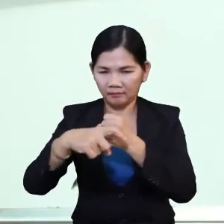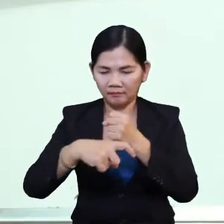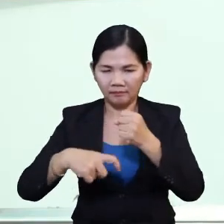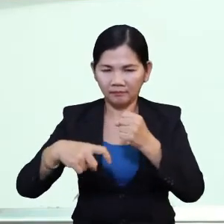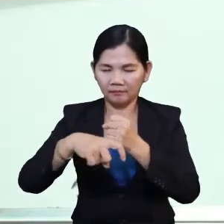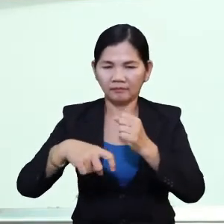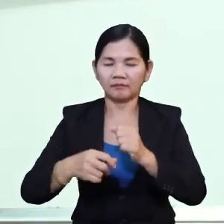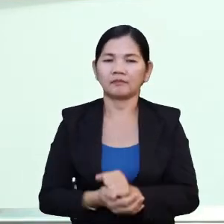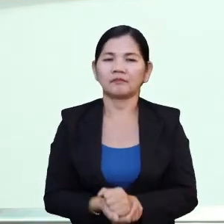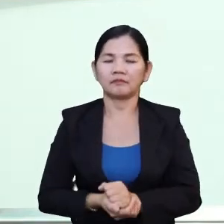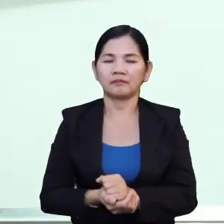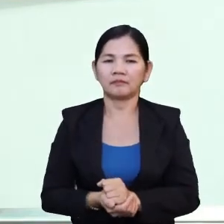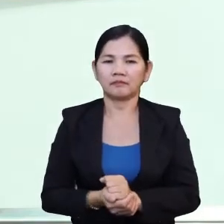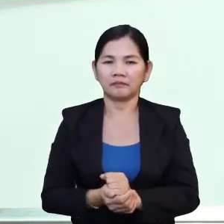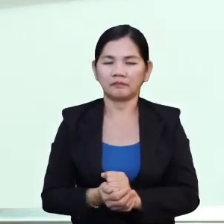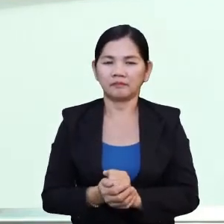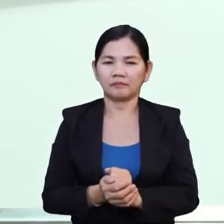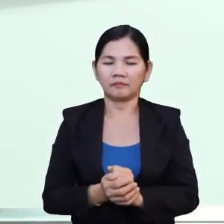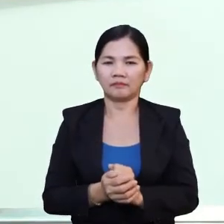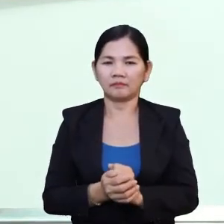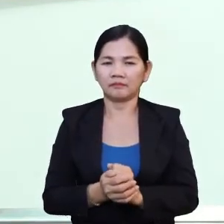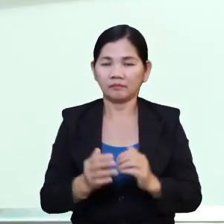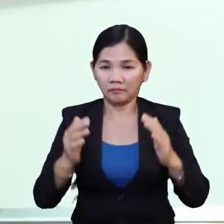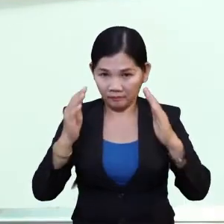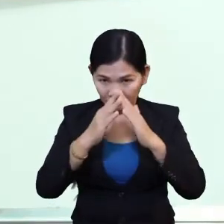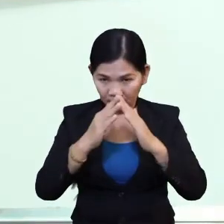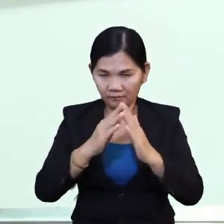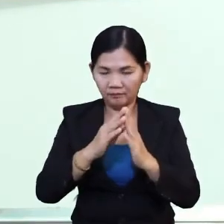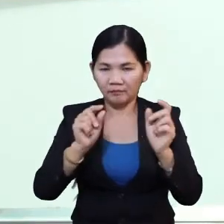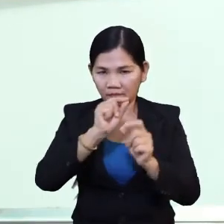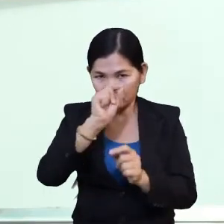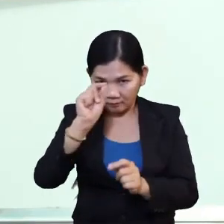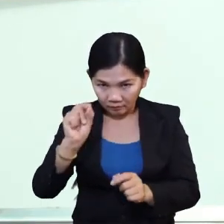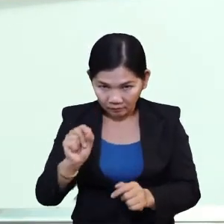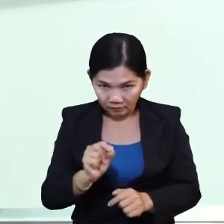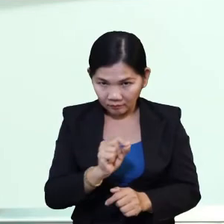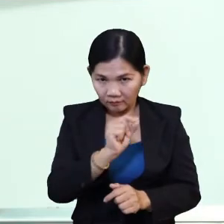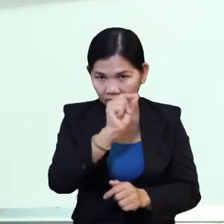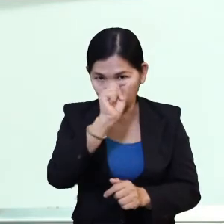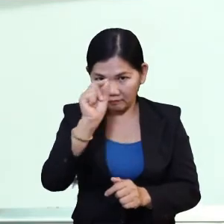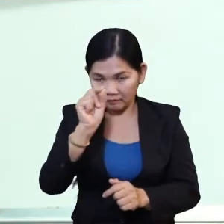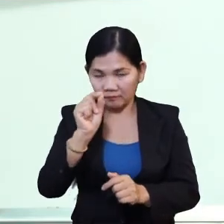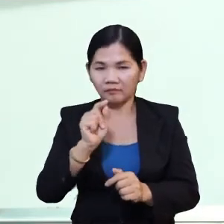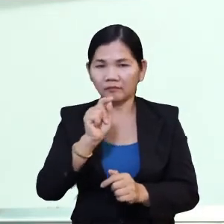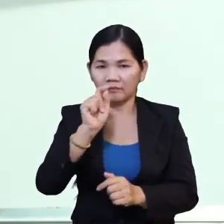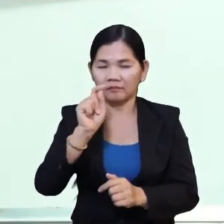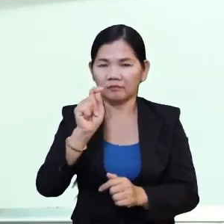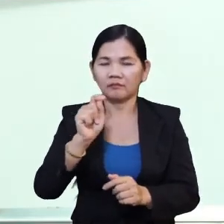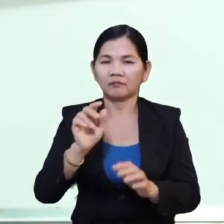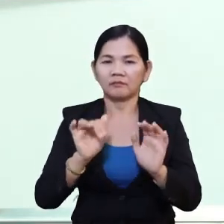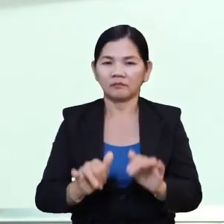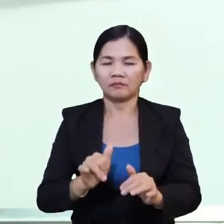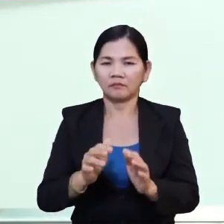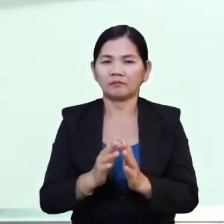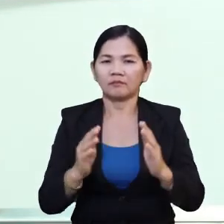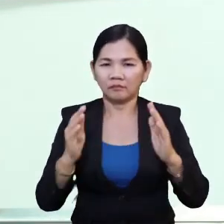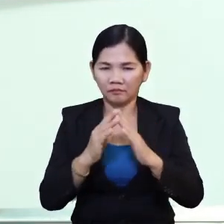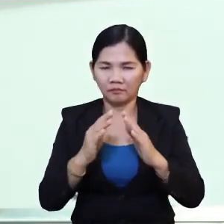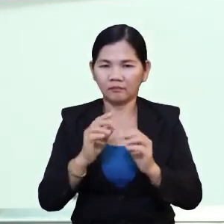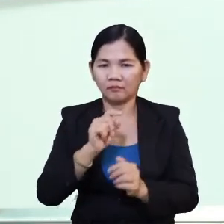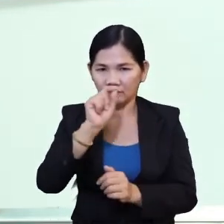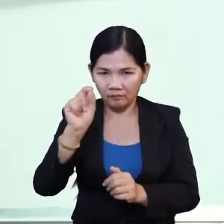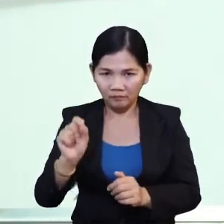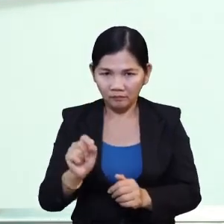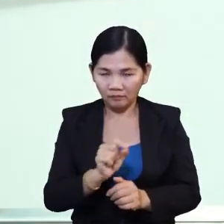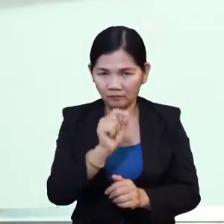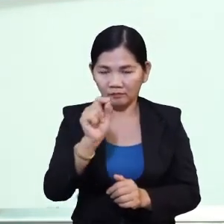ណ៌បៃតងចាឥឡូវកូនទៅផ្ទះវិញកូនគូរង្វង់ចាអញ្ចឹងឥឡូវនេះកូនមិនបាច់តន់គោះក៏បានដែរអញ្ចឹងកូនទៅផ្ទះគោះរ